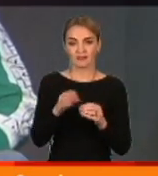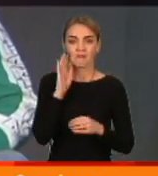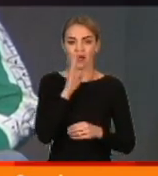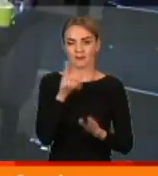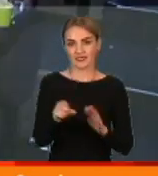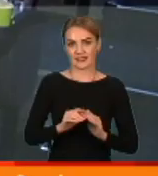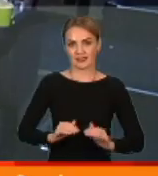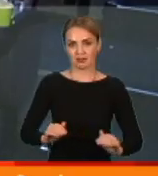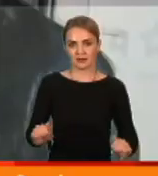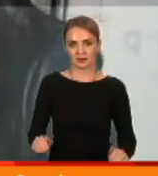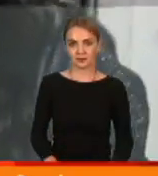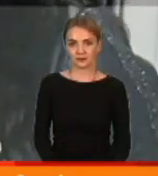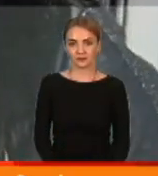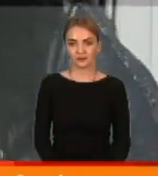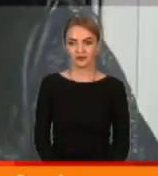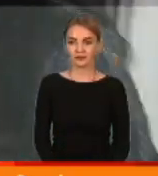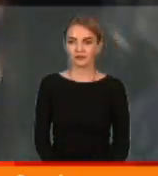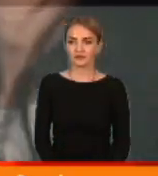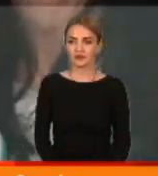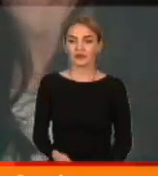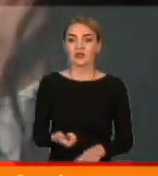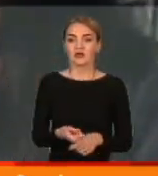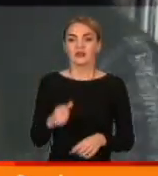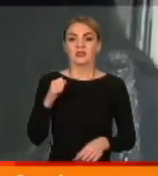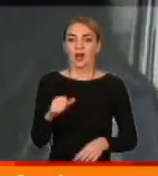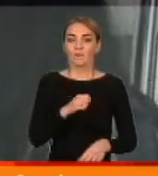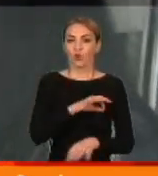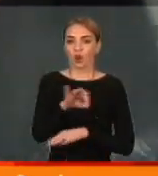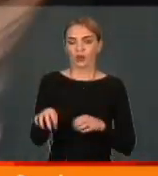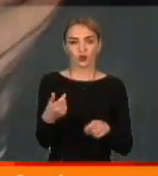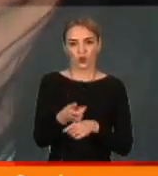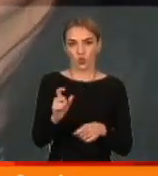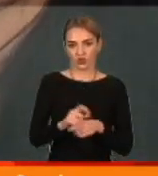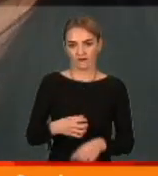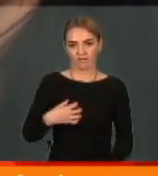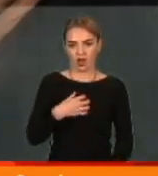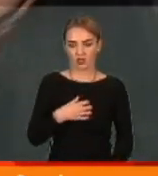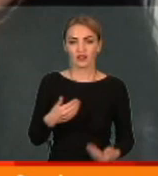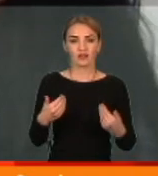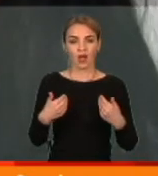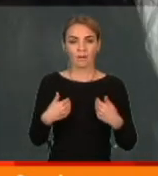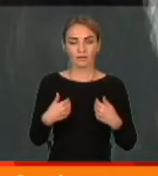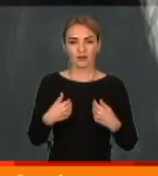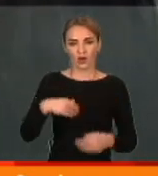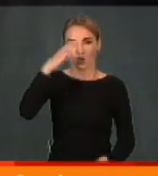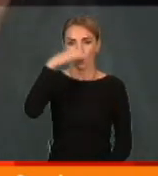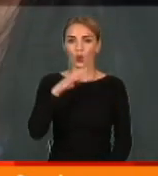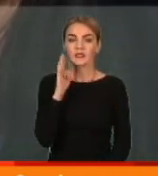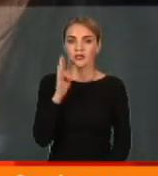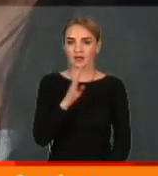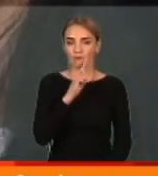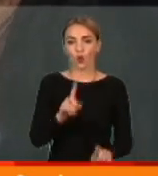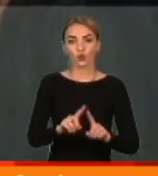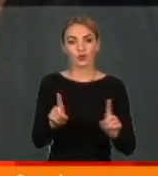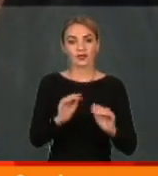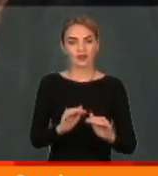дітками. Сам проект дуже важливий, тому що нам, ну, для начала нам, родителям